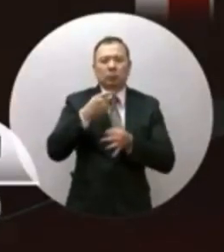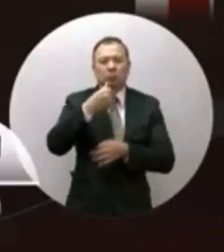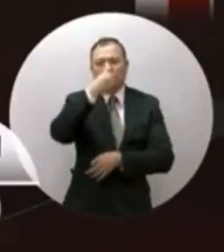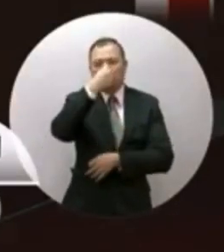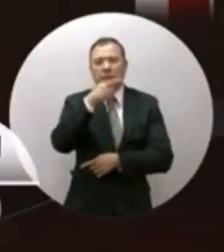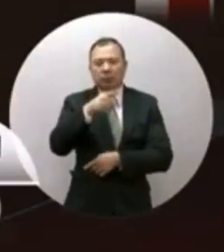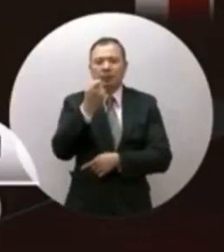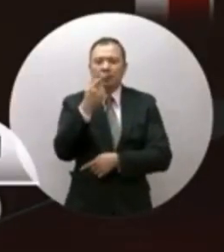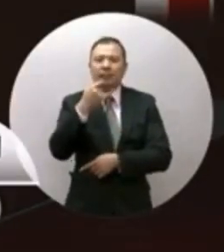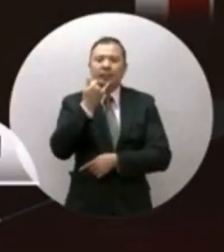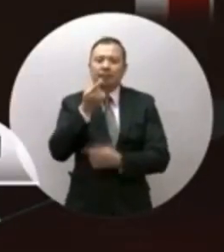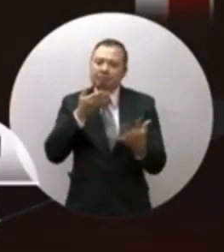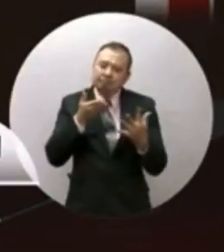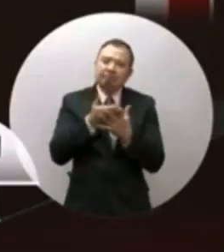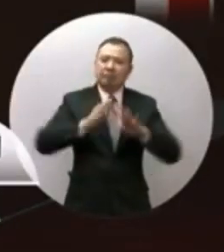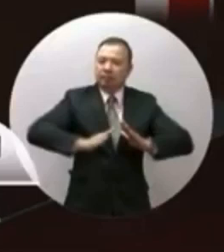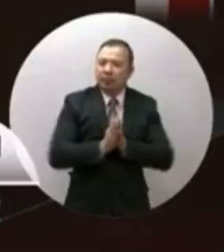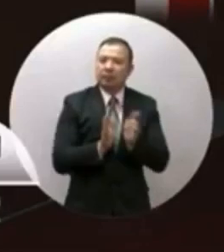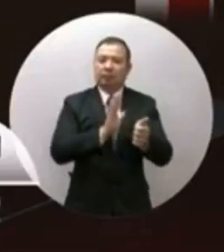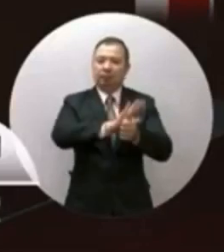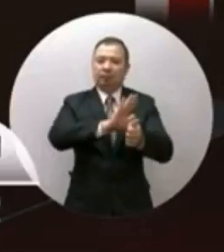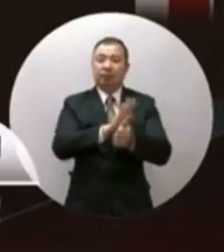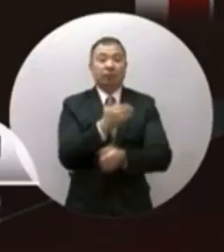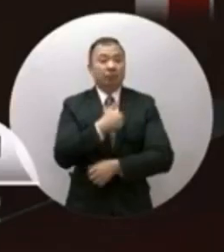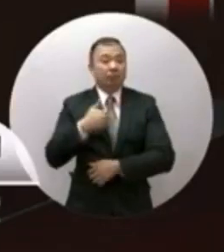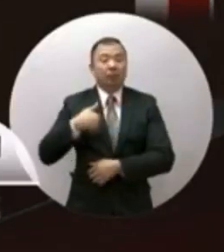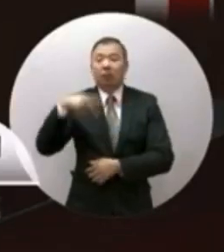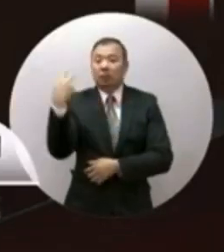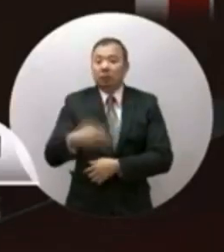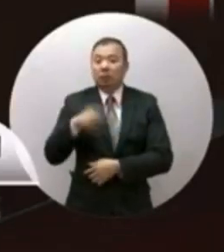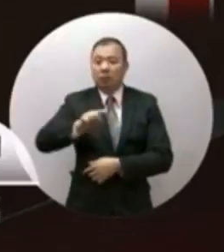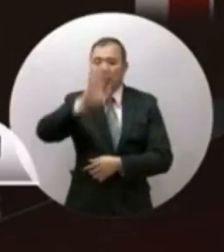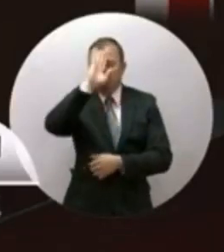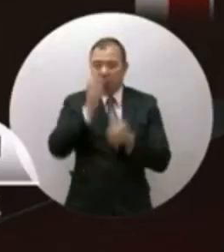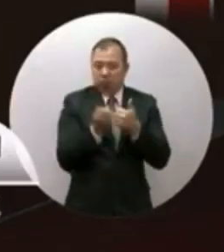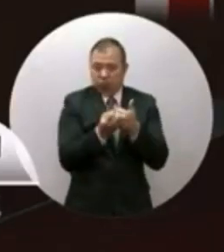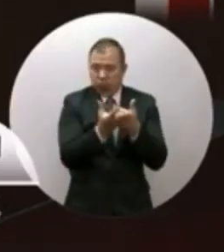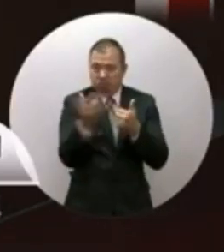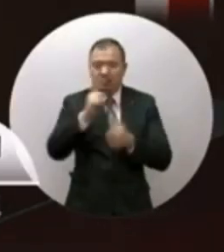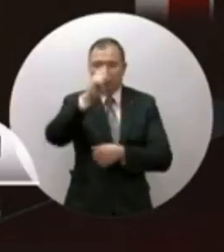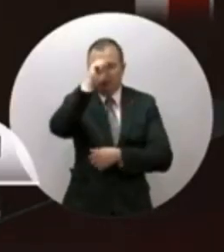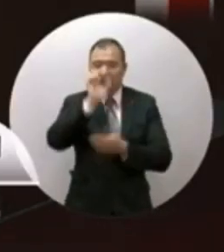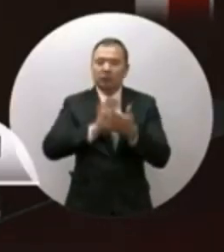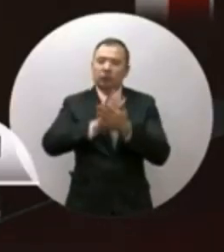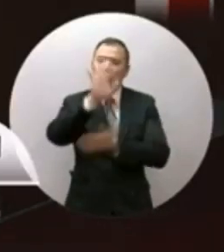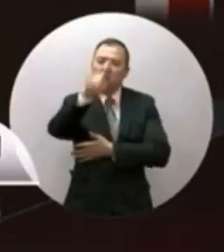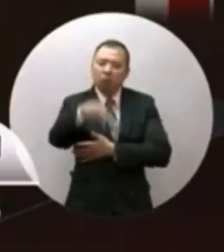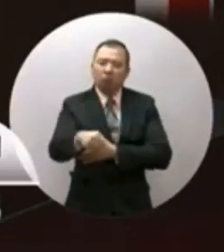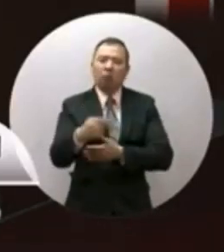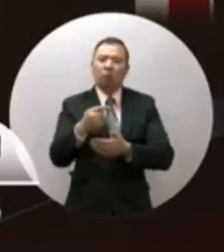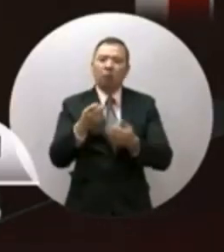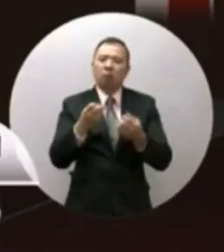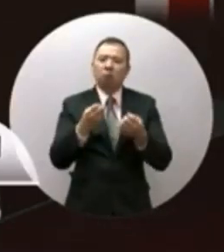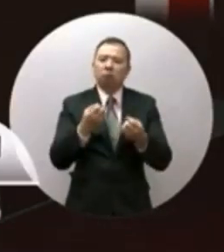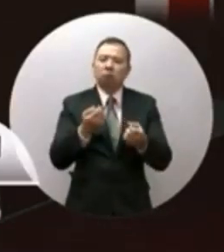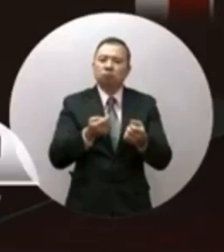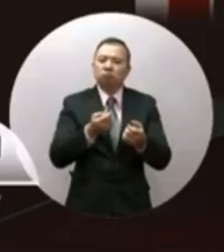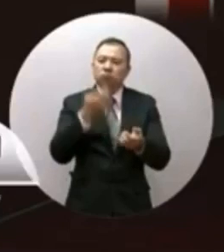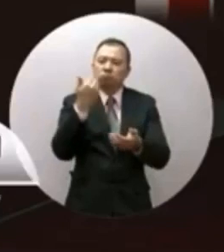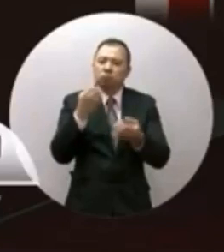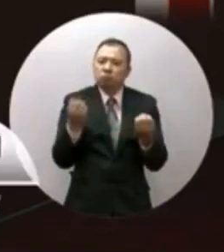雨的功能。而当疫情渐趋稳定后，政府也要推